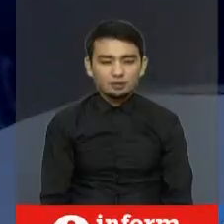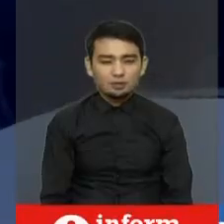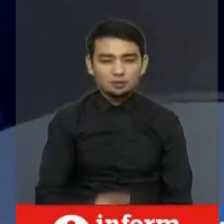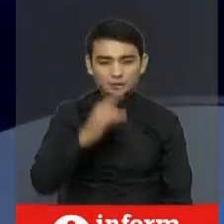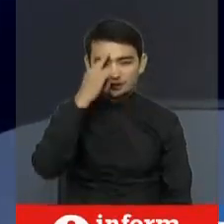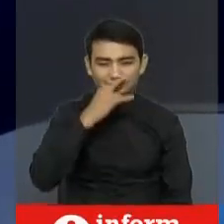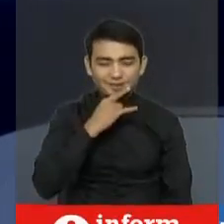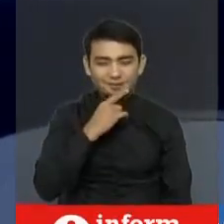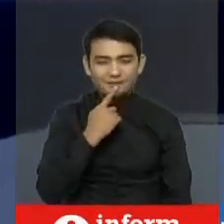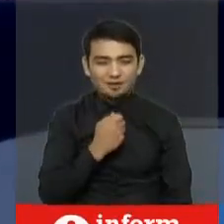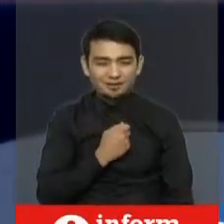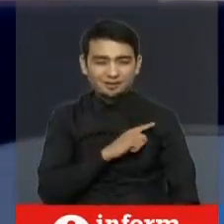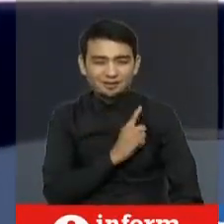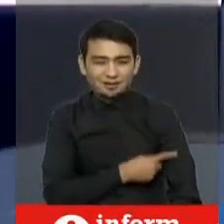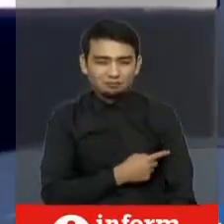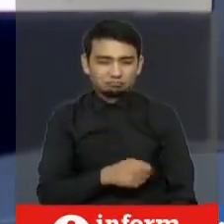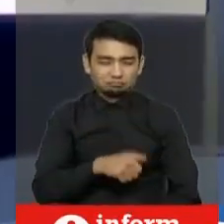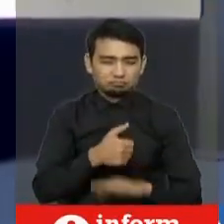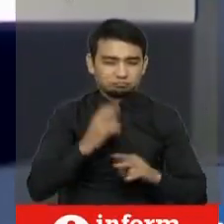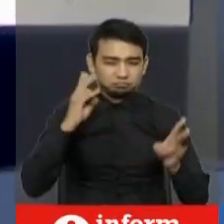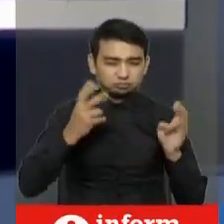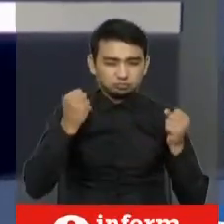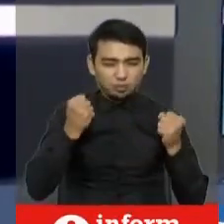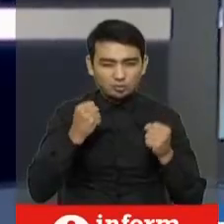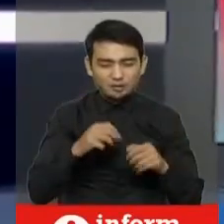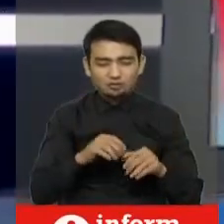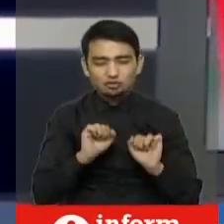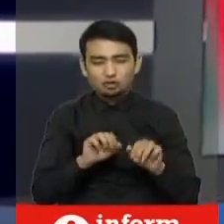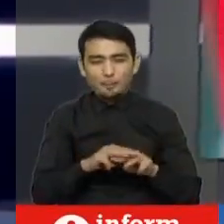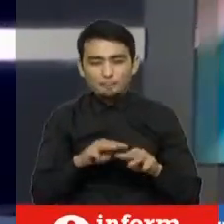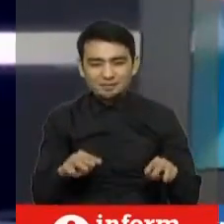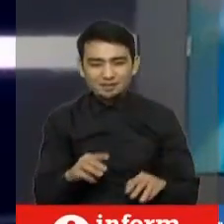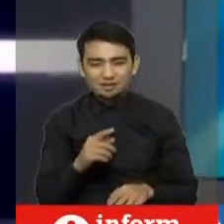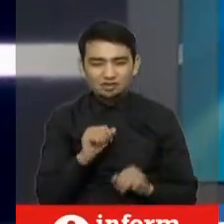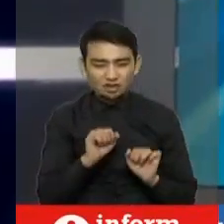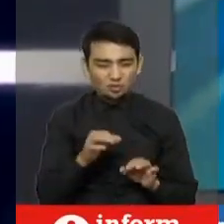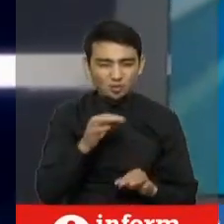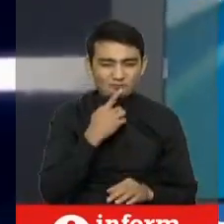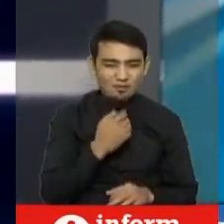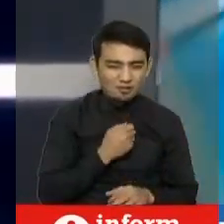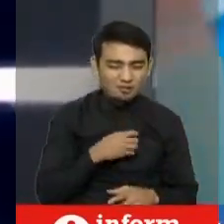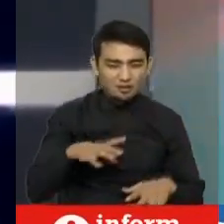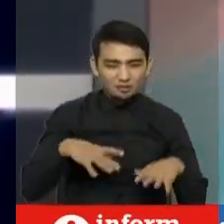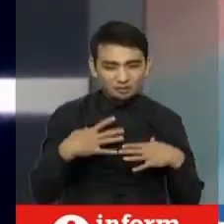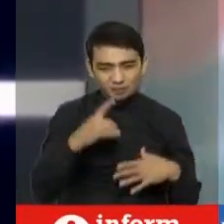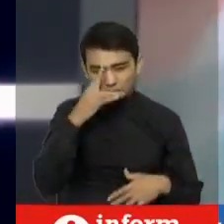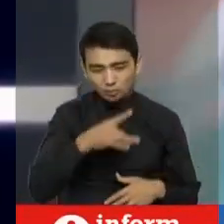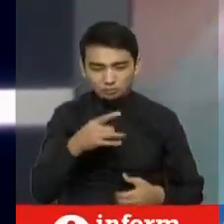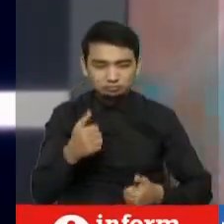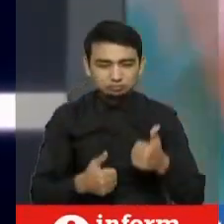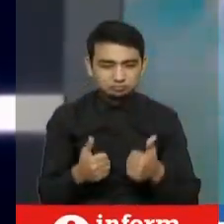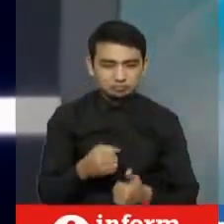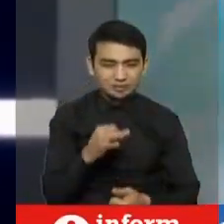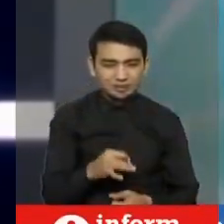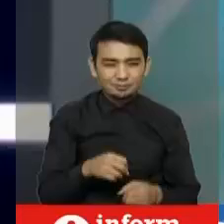Kazakistan Karolu Kuşları'nın üzdük sporçuları, Korganız Ministerinin kubugine arnalgan Respublikalık turnerge kızu dayındıkta bastak betken. Sonday